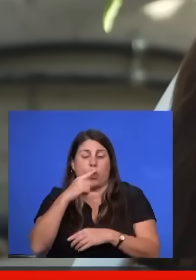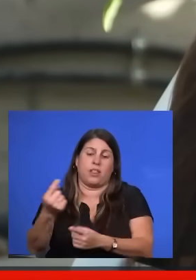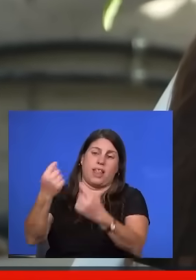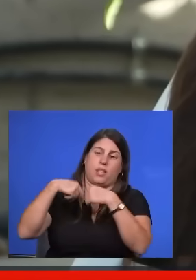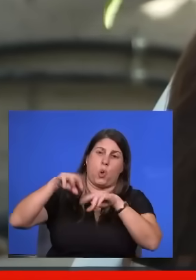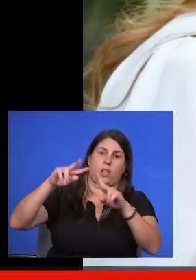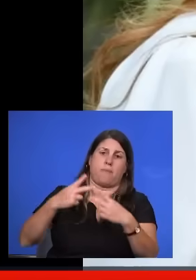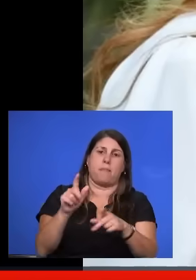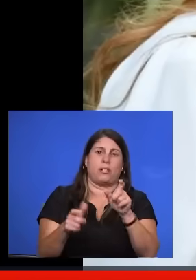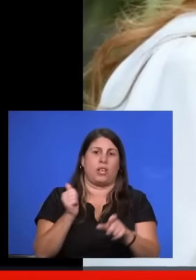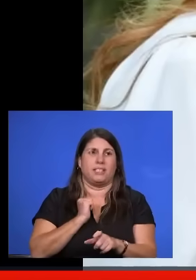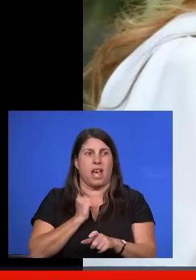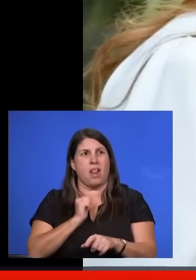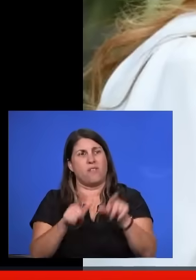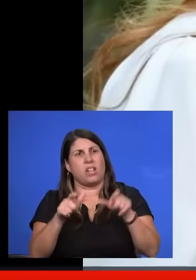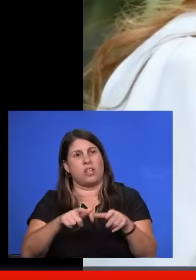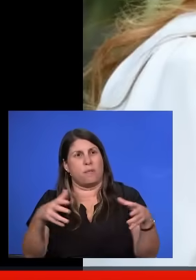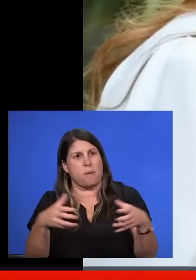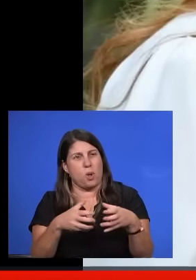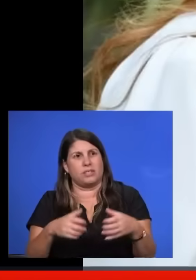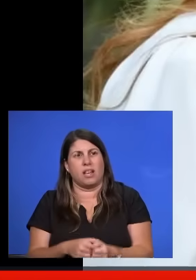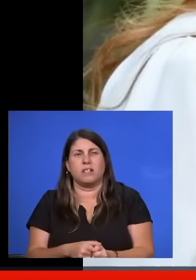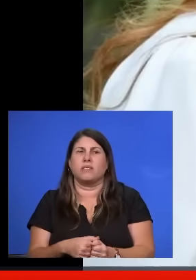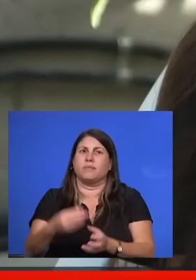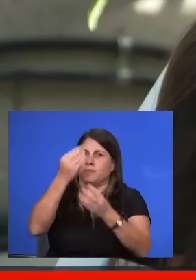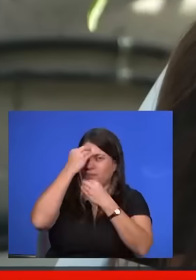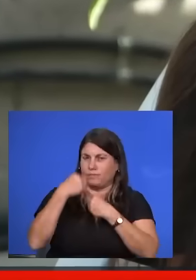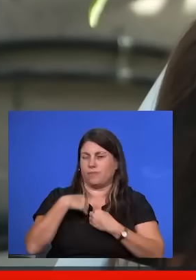ואנשים מהמועצה. והודיעו לנו על אבא.